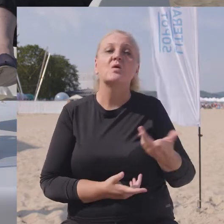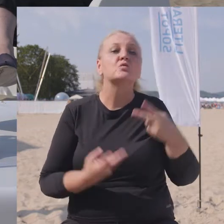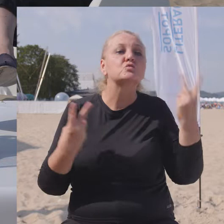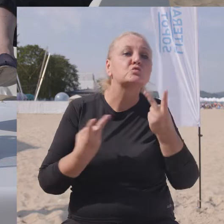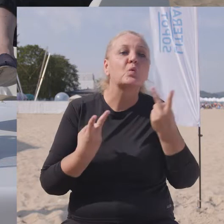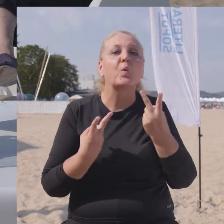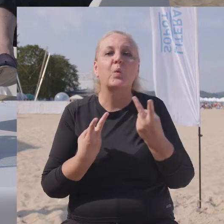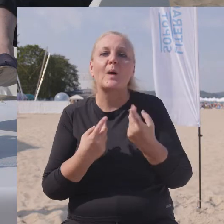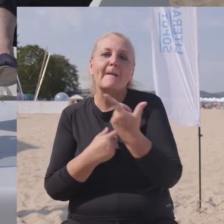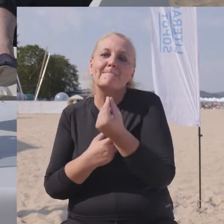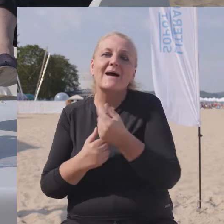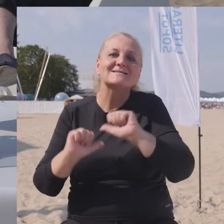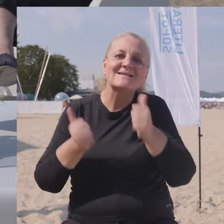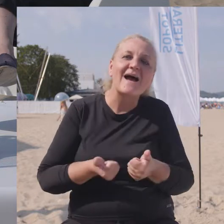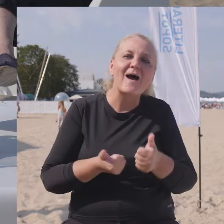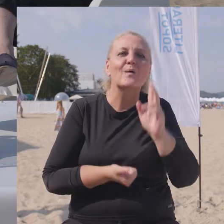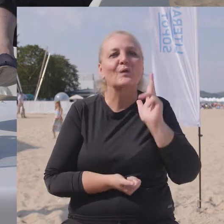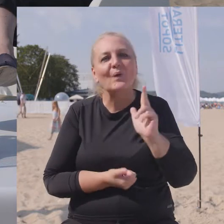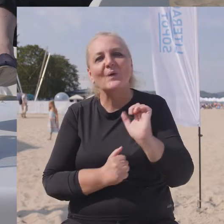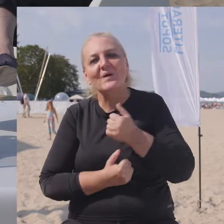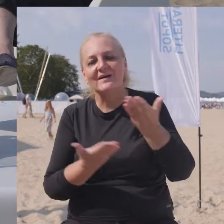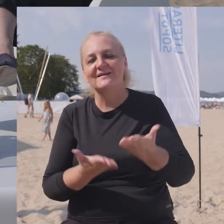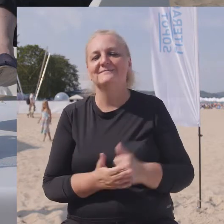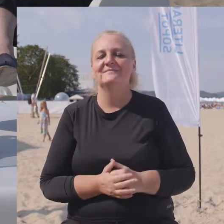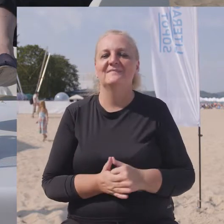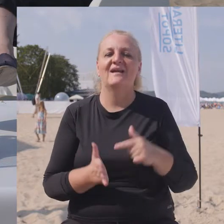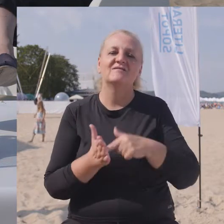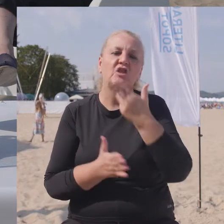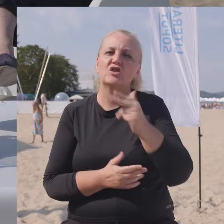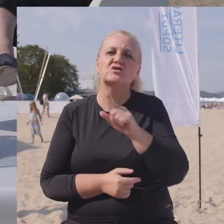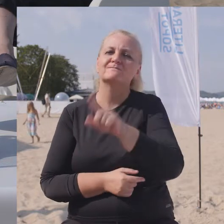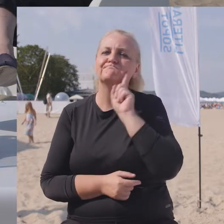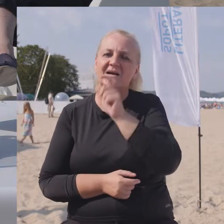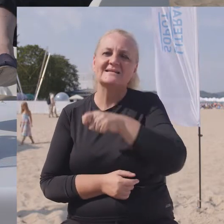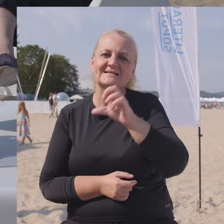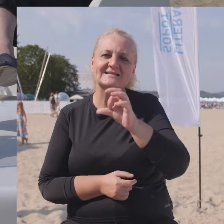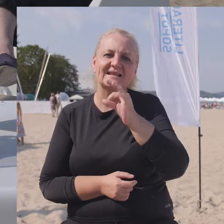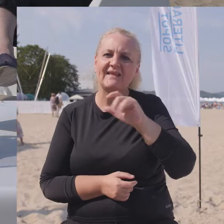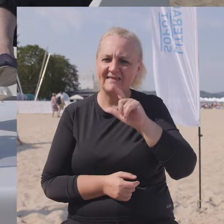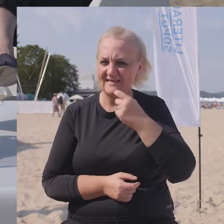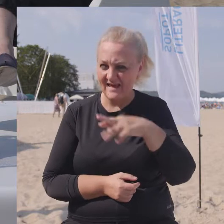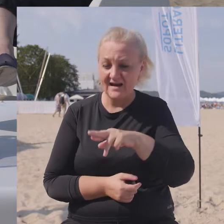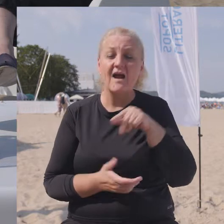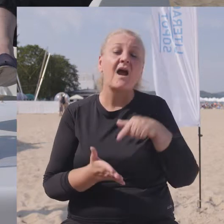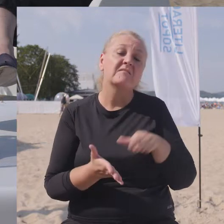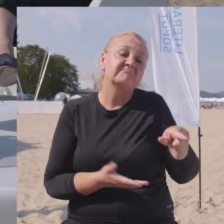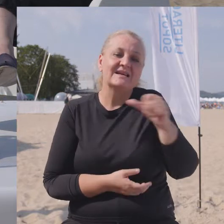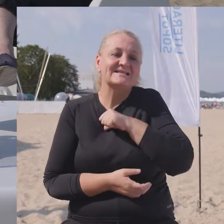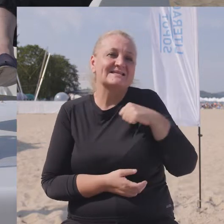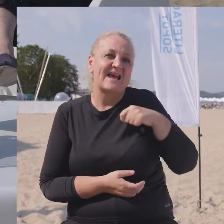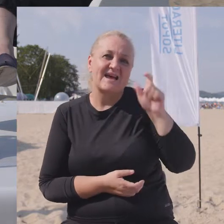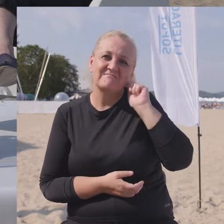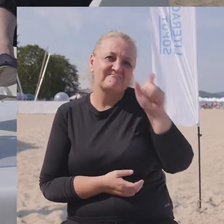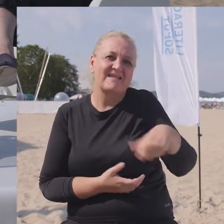uczucia na stałe albo przynajmniej bardziej stale niż z Tindera. Sama nie wie właściwie, kogo